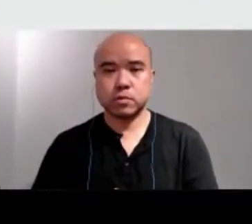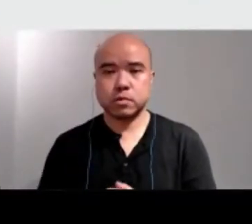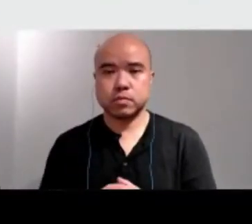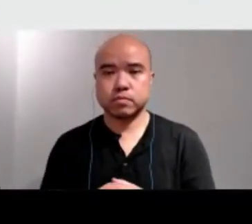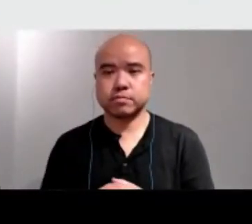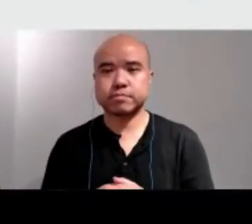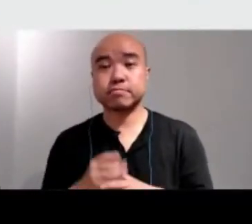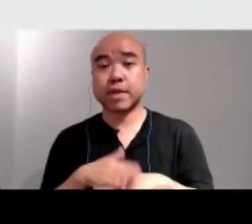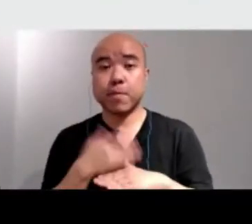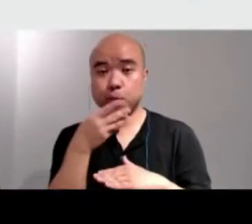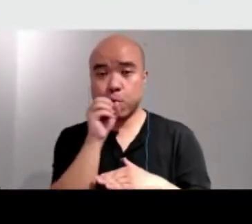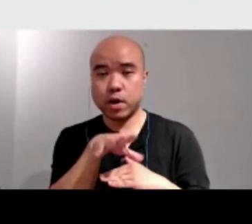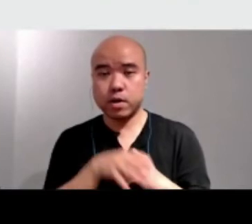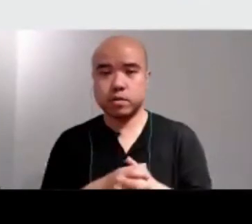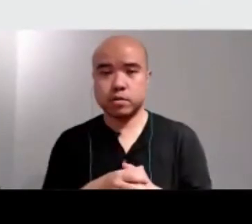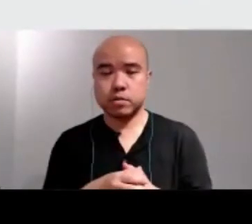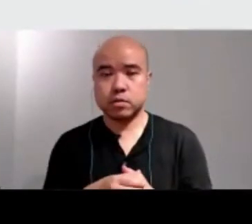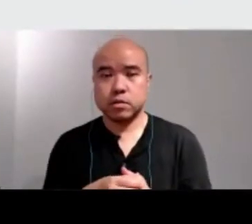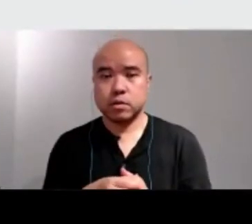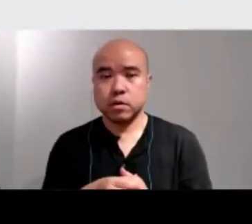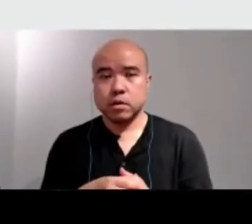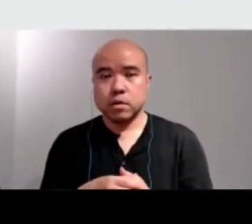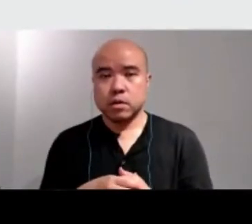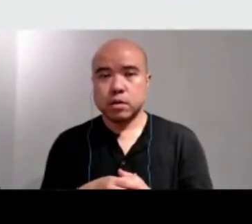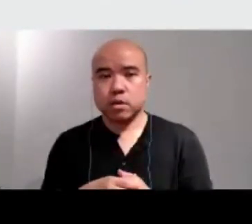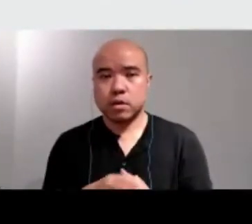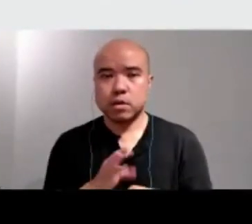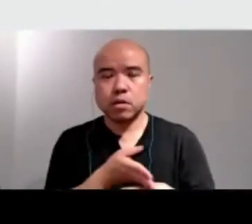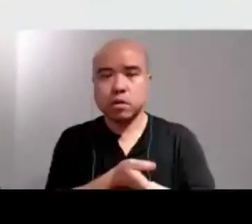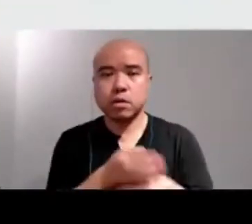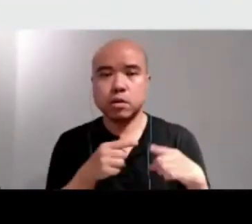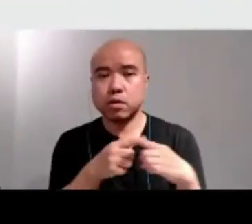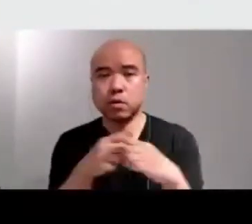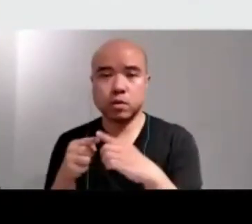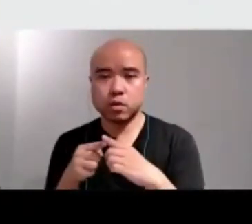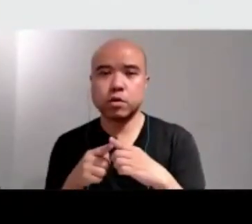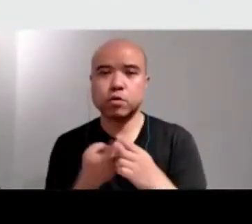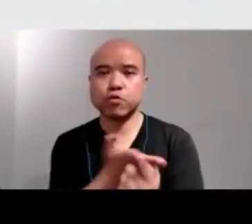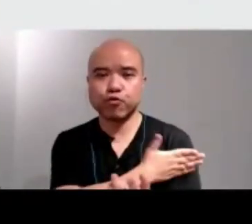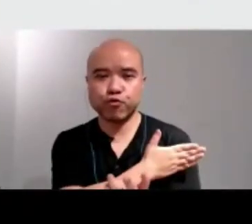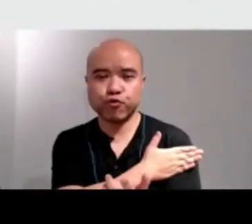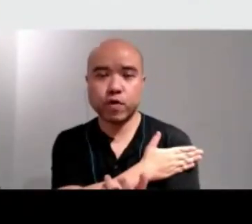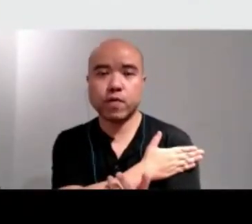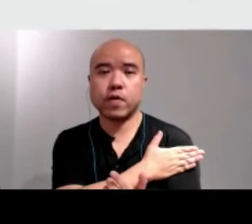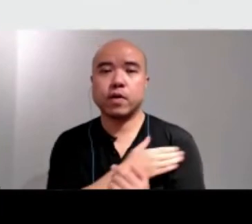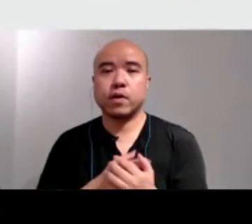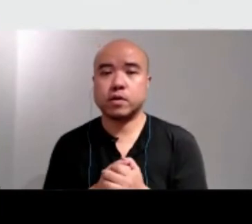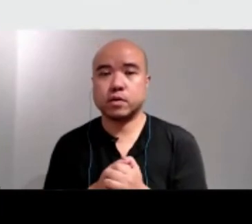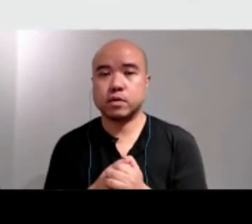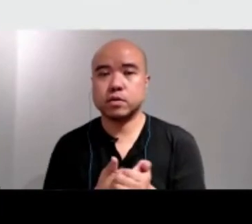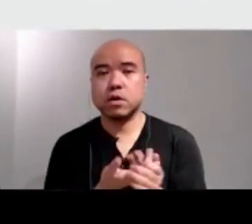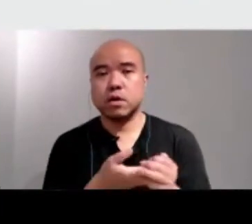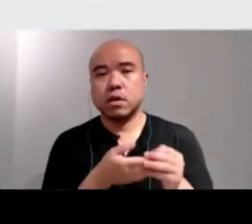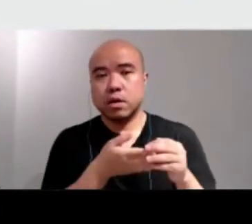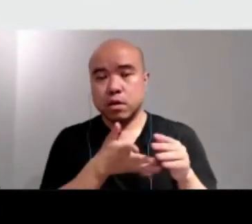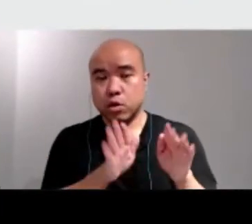正如剛才我所說，我覺得作為社會的任何一位人士都應該做回他自己應該要做的事，或者甚至幫一些他需要幫的